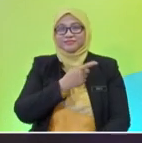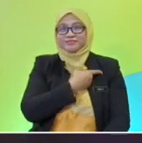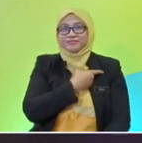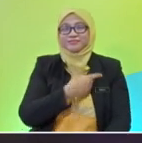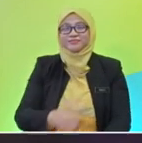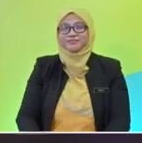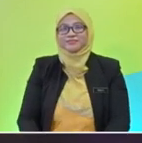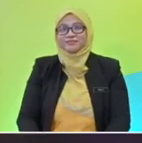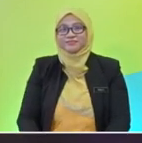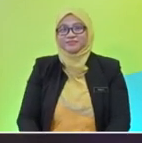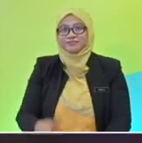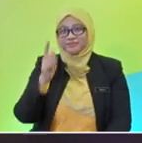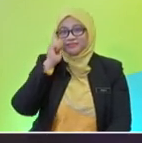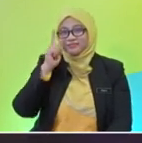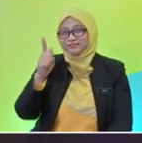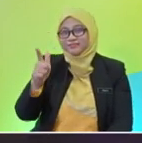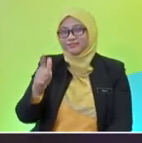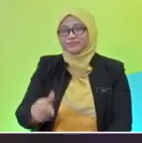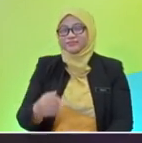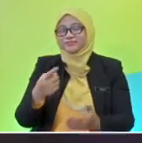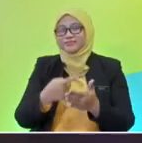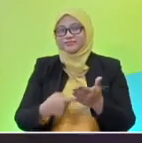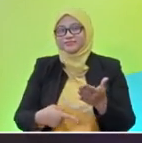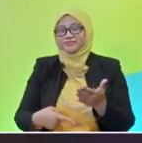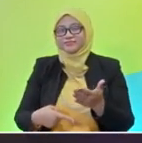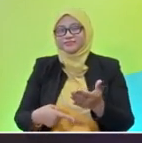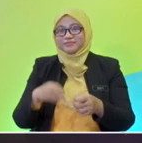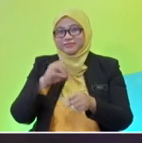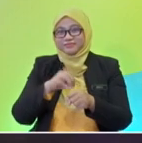lihat apakah intisari ataupun kandungan yang terdapat dalam sajak